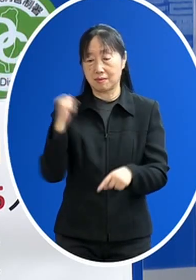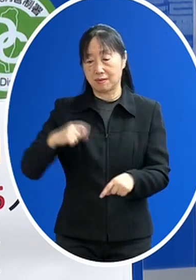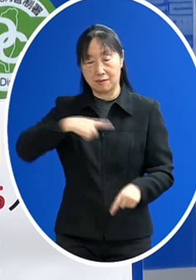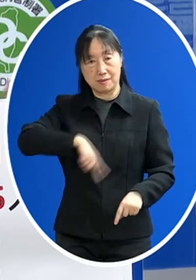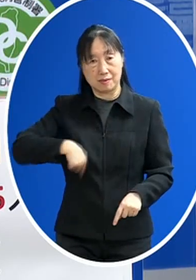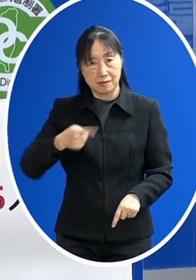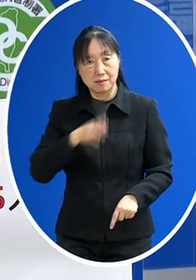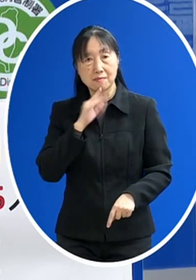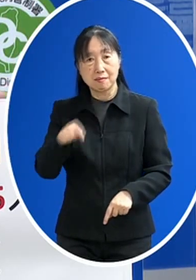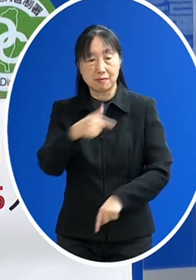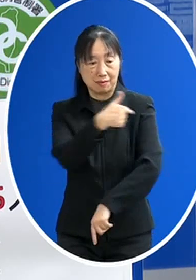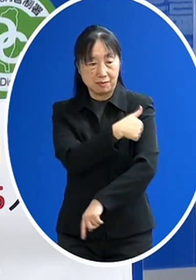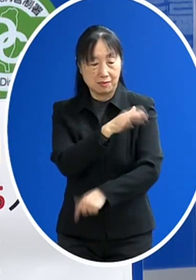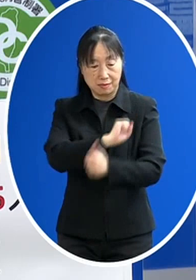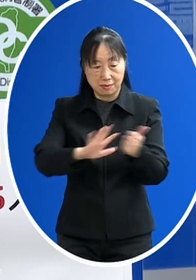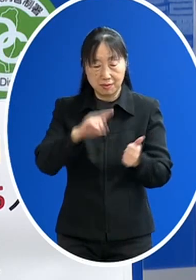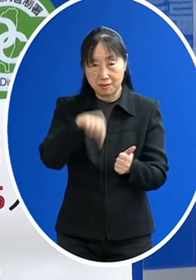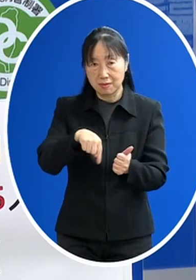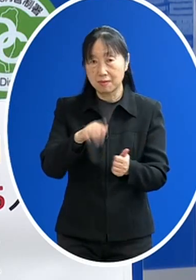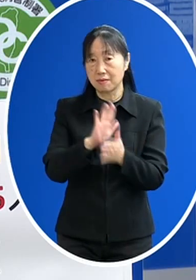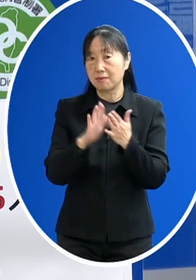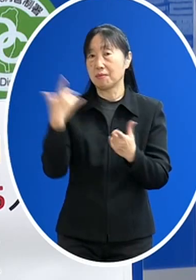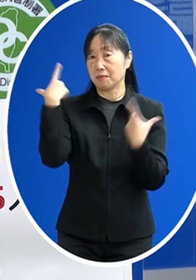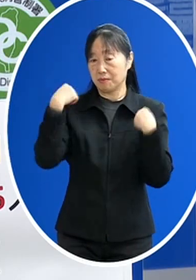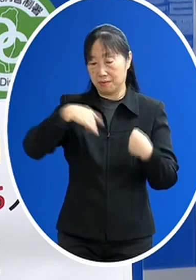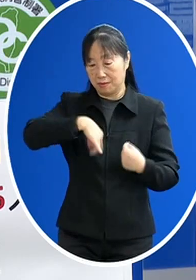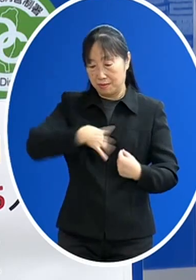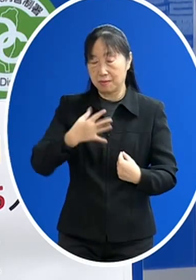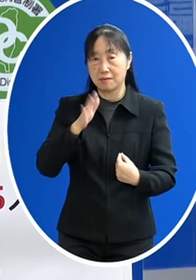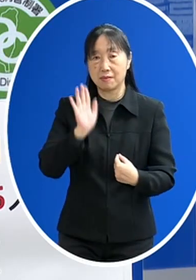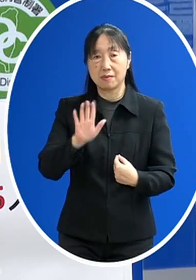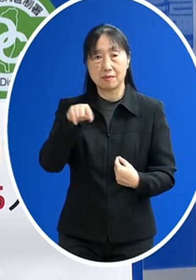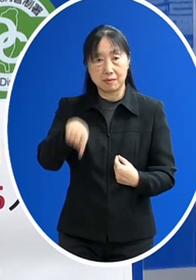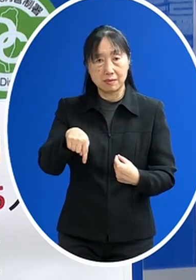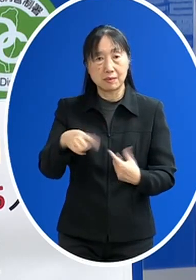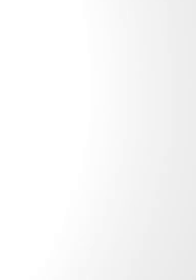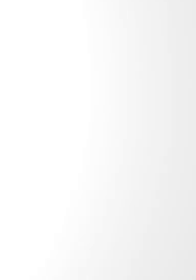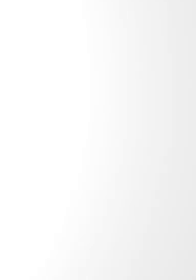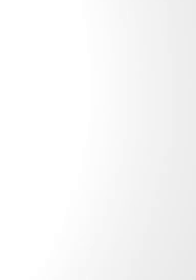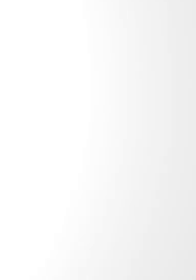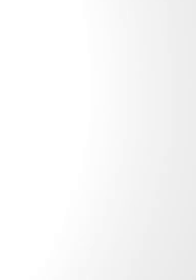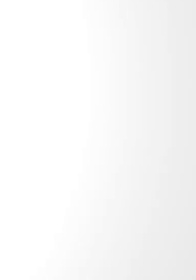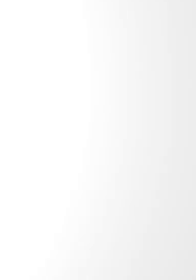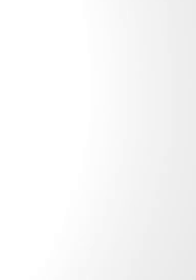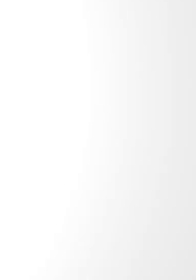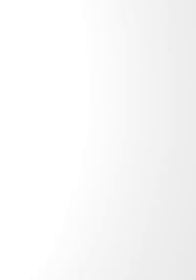体的结果是疫苗所形成的，那还是本来自然感染所形成的？